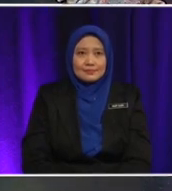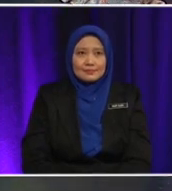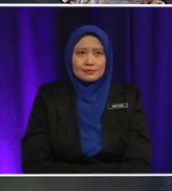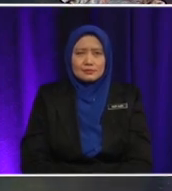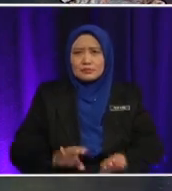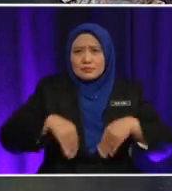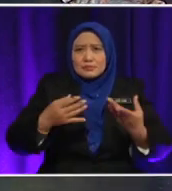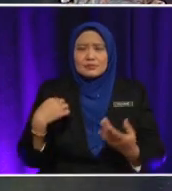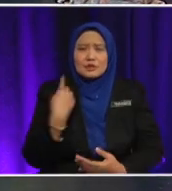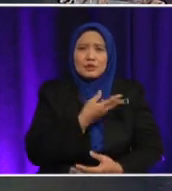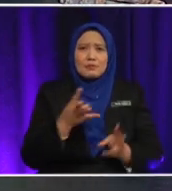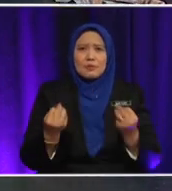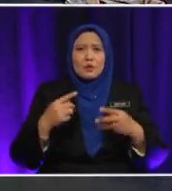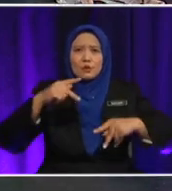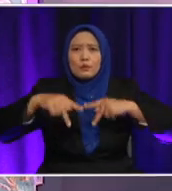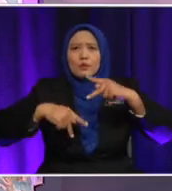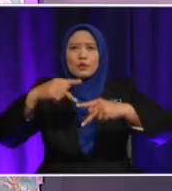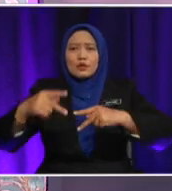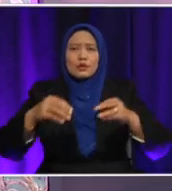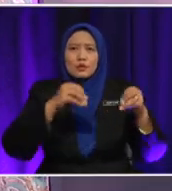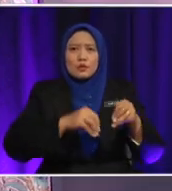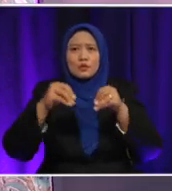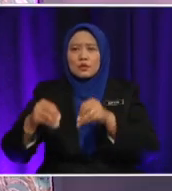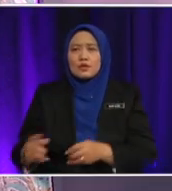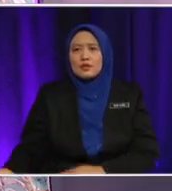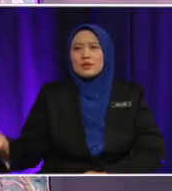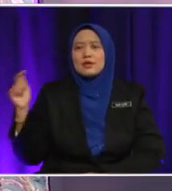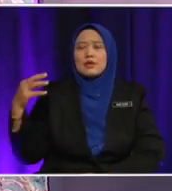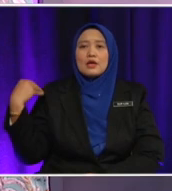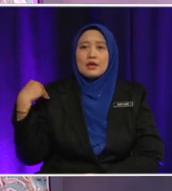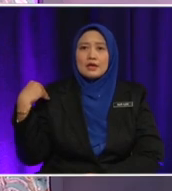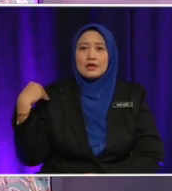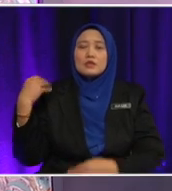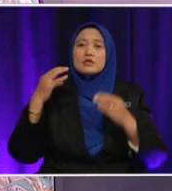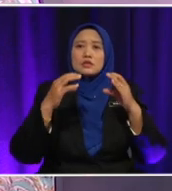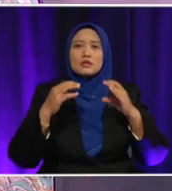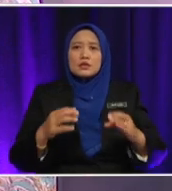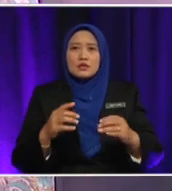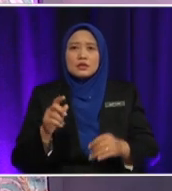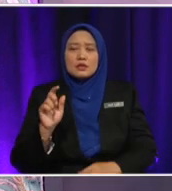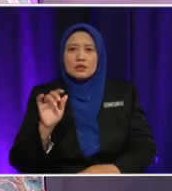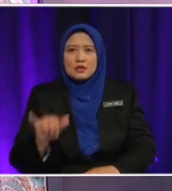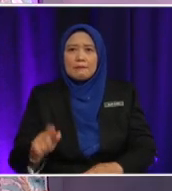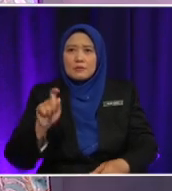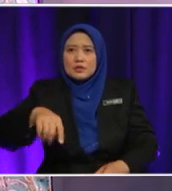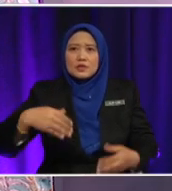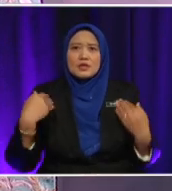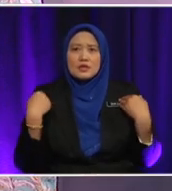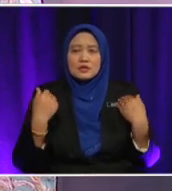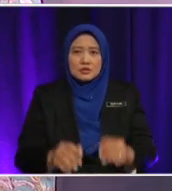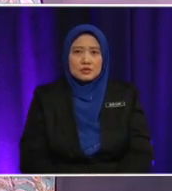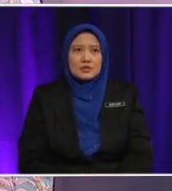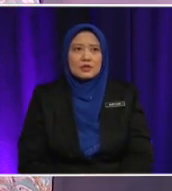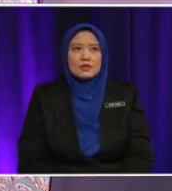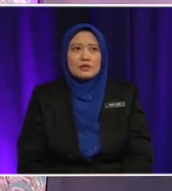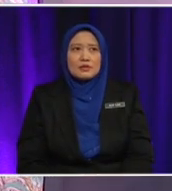buat proses penuaian tenaga ada komponen-komponen yang perlu ada macam listrik